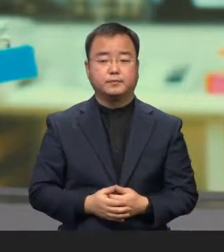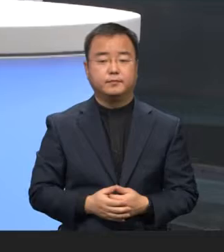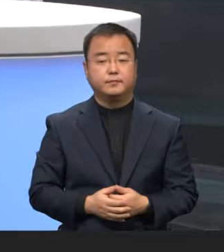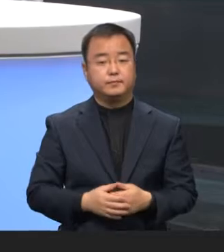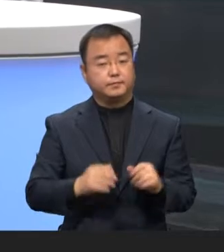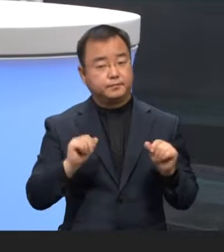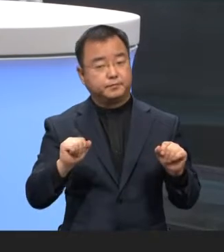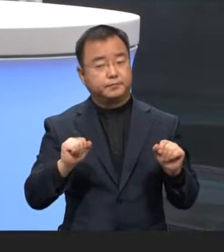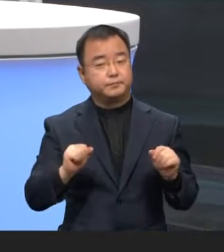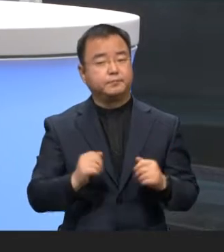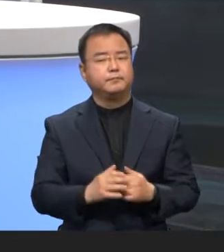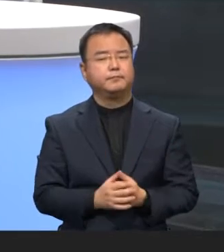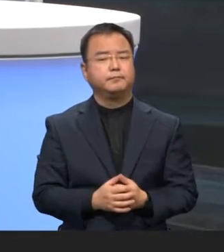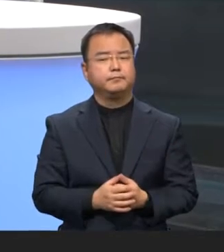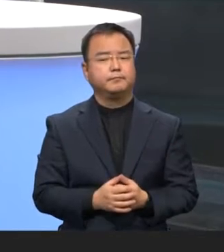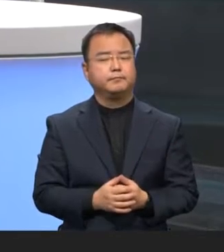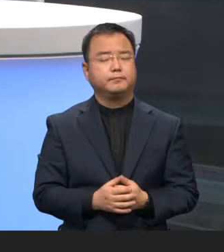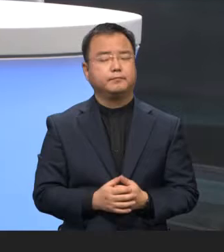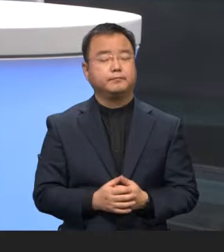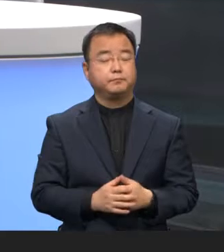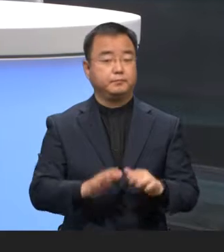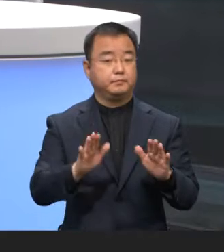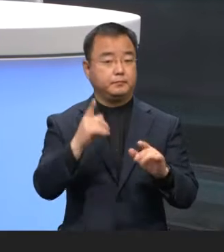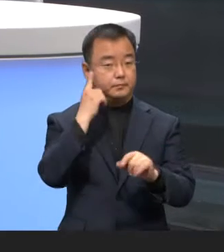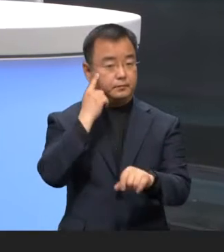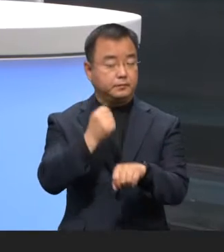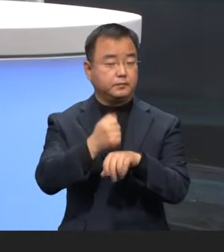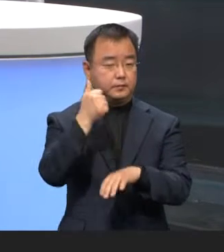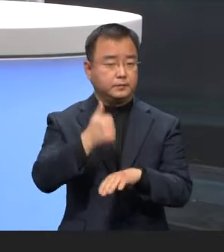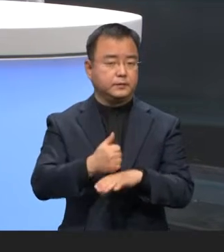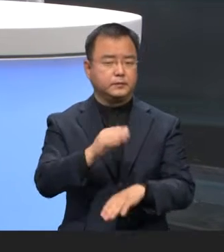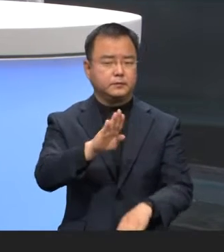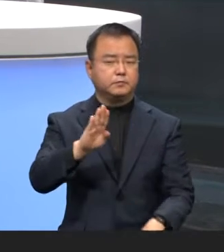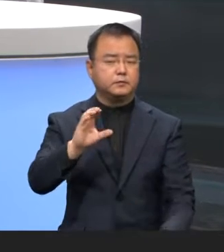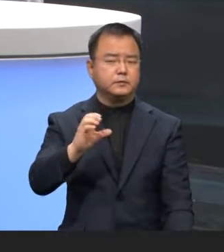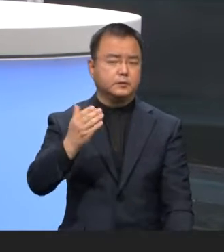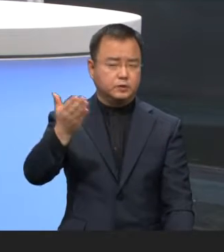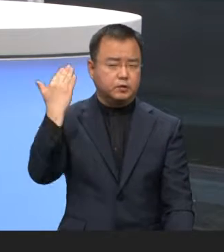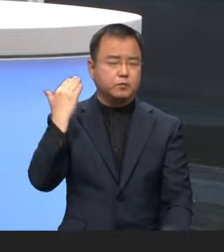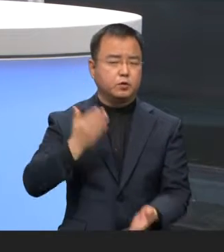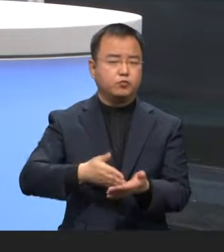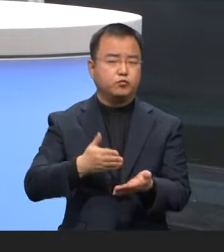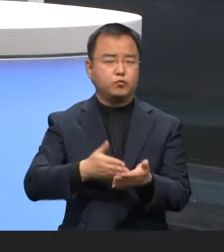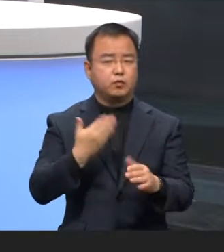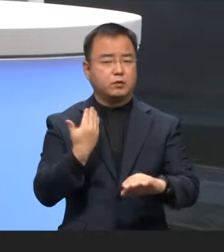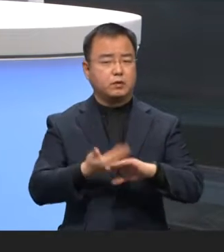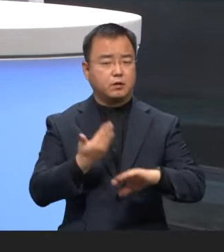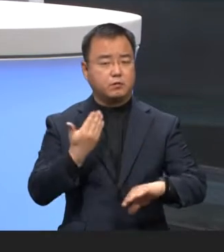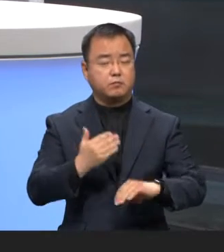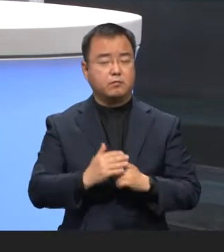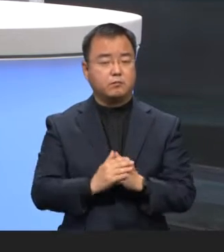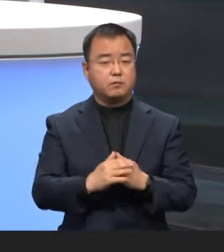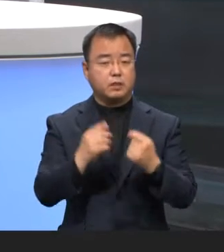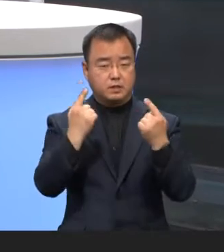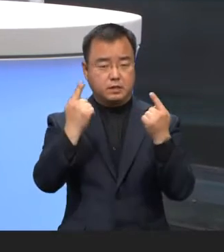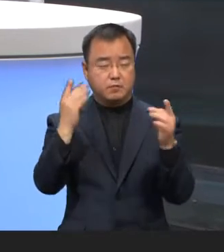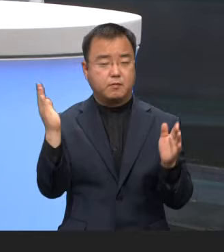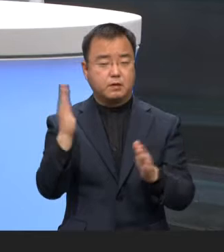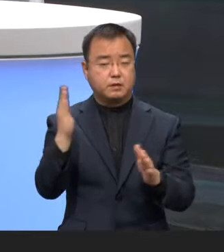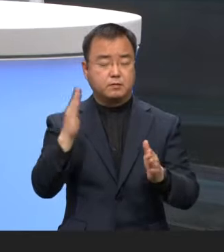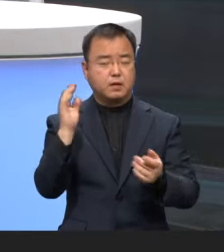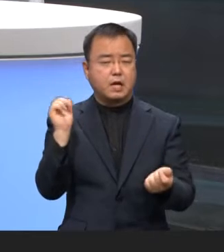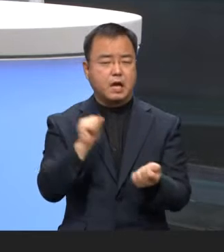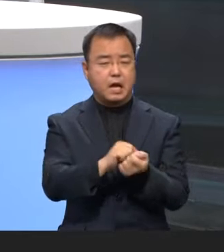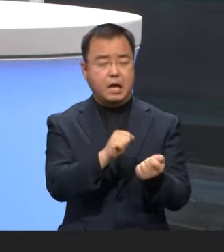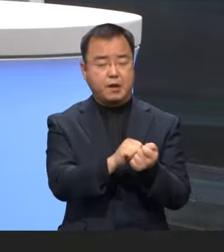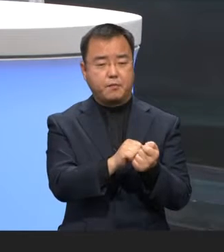기자 어서 오시죠. 안녕하세요. 네. 자, 이번 연구 결과는 지난 BBC의 보도와는 조금 차이가 있는데요. 대학생들의 감염이